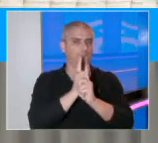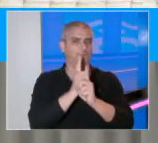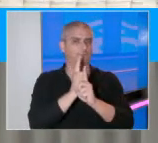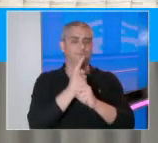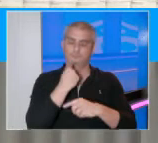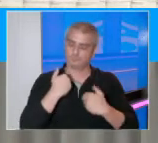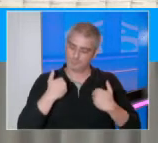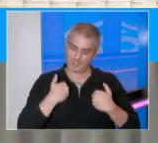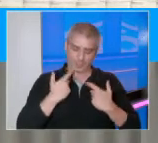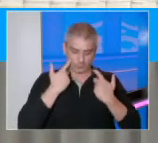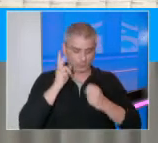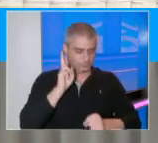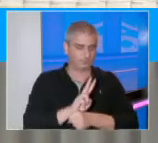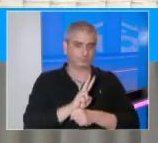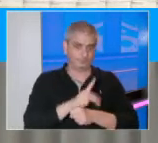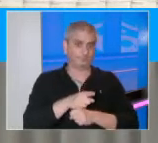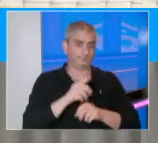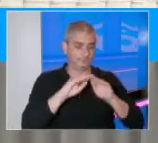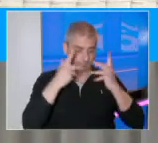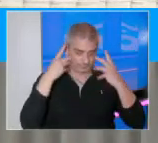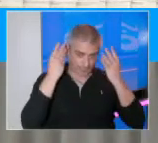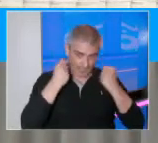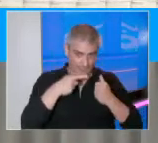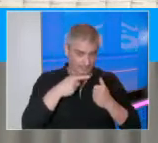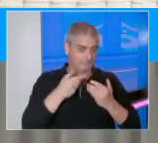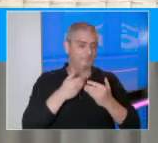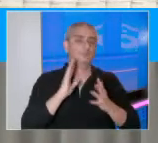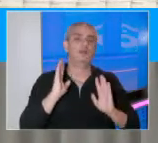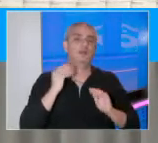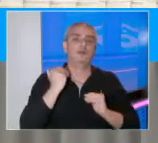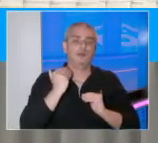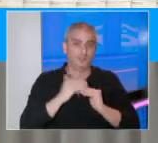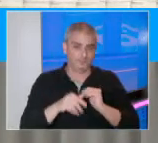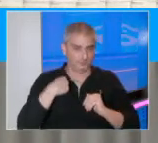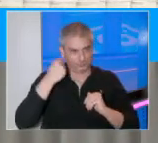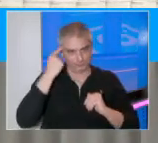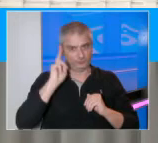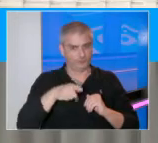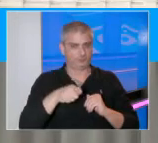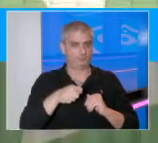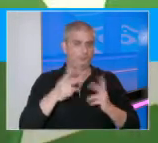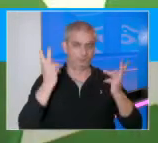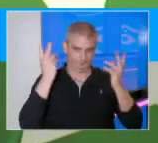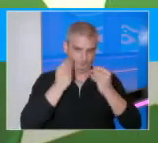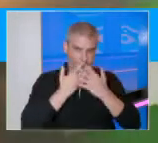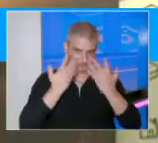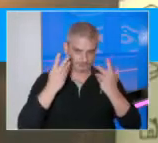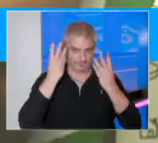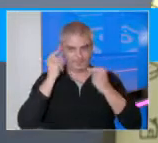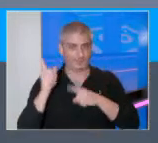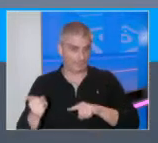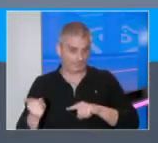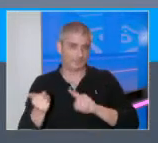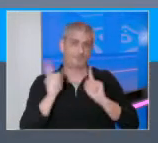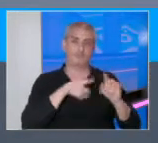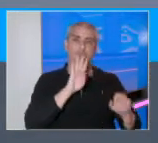ולהגיד אנחנו נאכוף את אותם מוסדות חרדים שפתחו, בשורה התחתונה אני חושב שיש כאן איזשהו דיל ברור בין החרדים